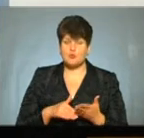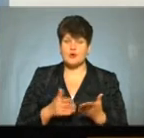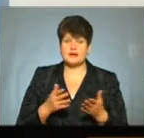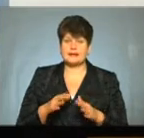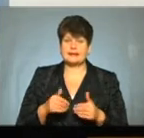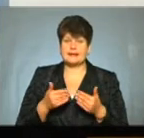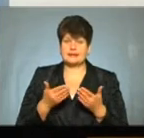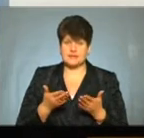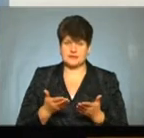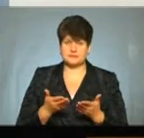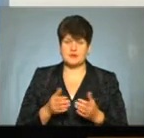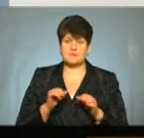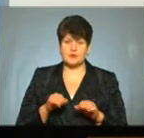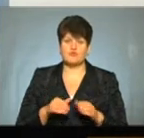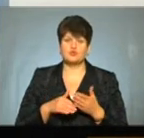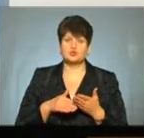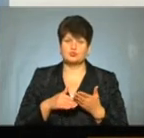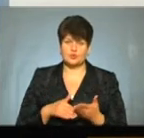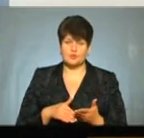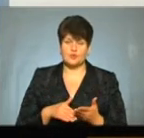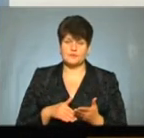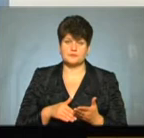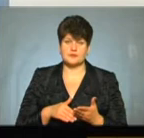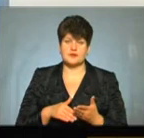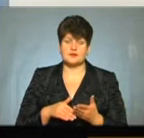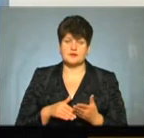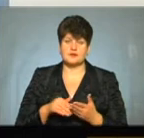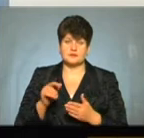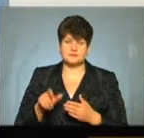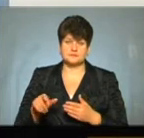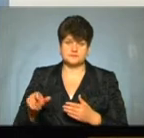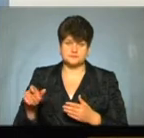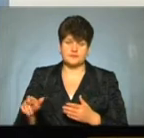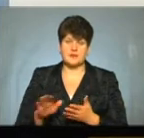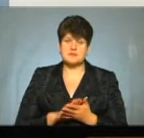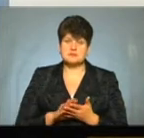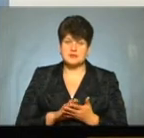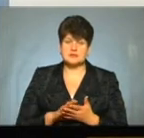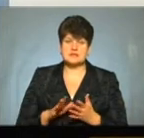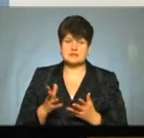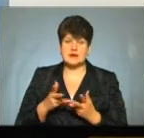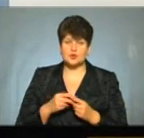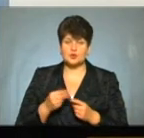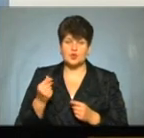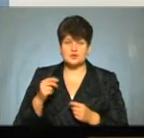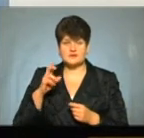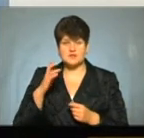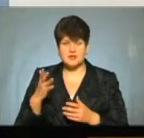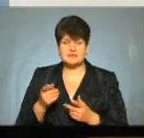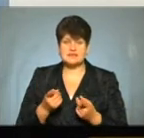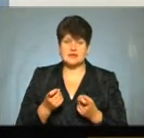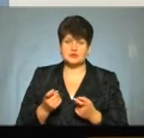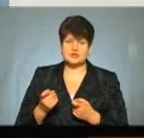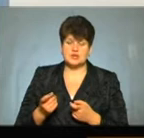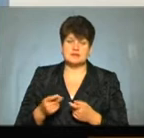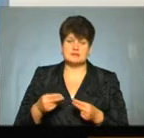надає правову допомогу певним верствам населення безоплатно за рахунок коштів держави. Залучаються відповідні,